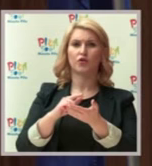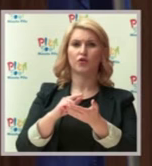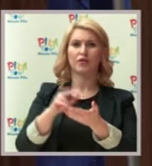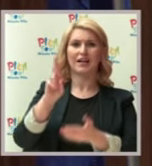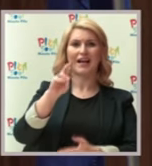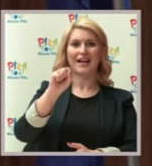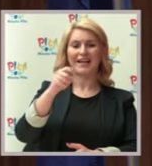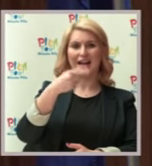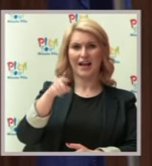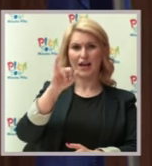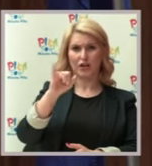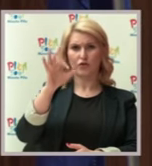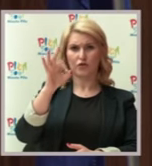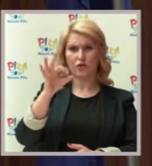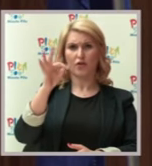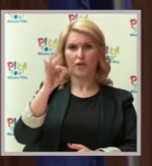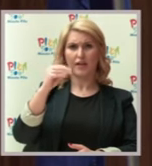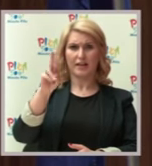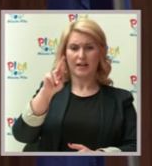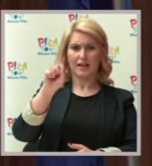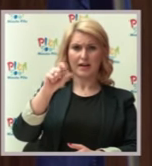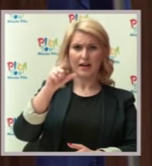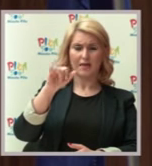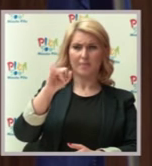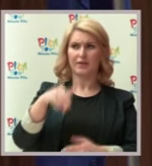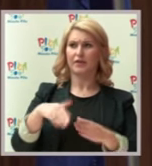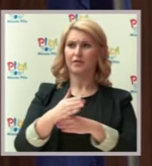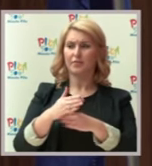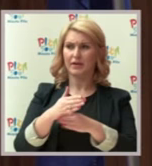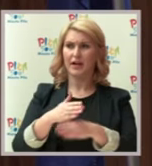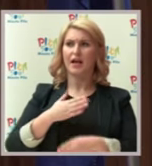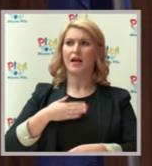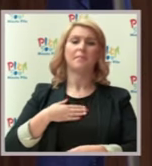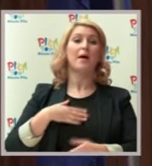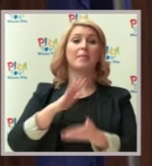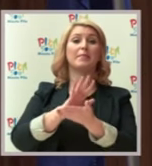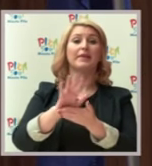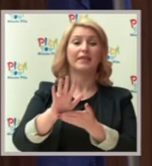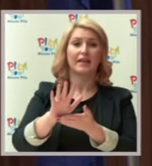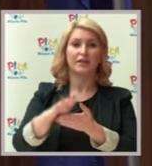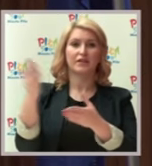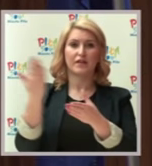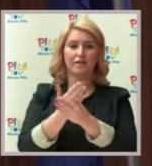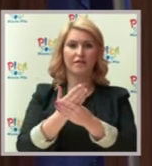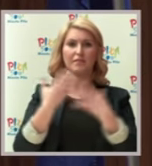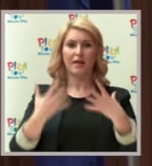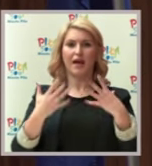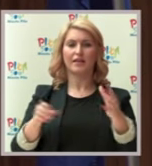Wczoraj mam informację, że mamy 15 chętnych do budowy. To